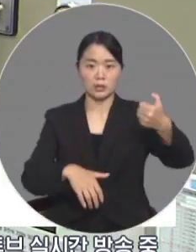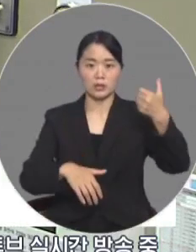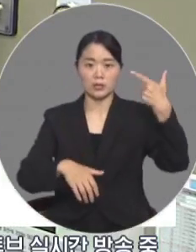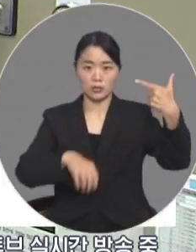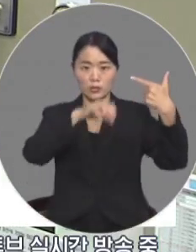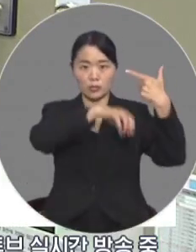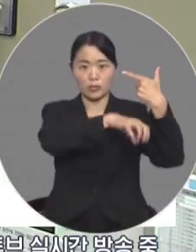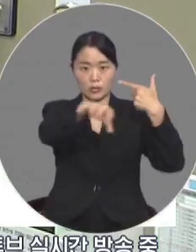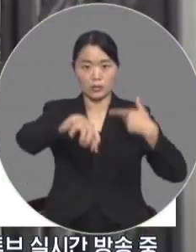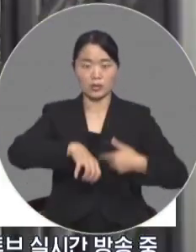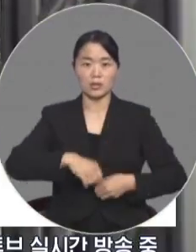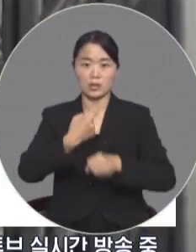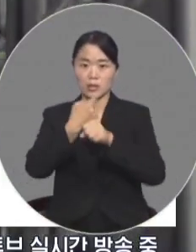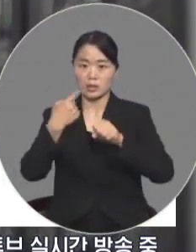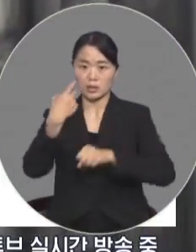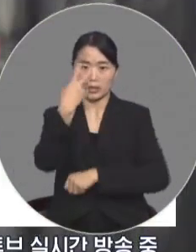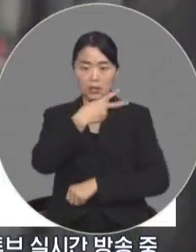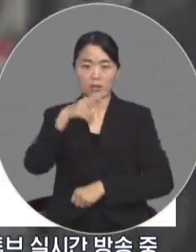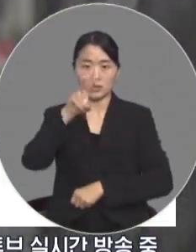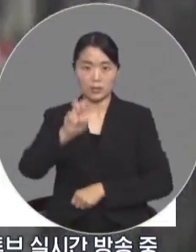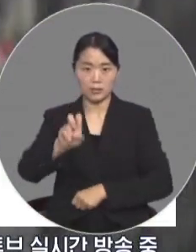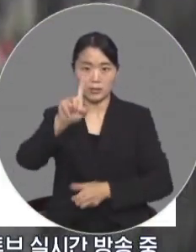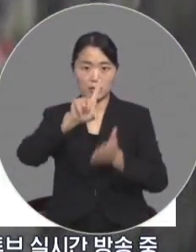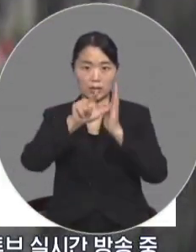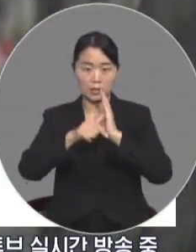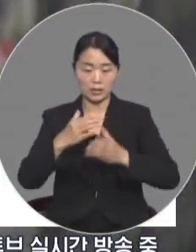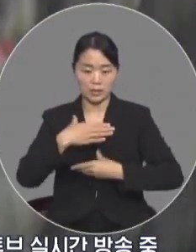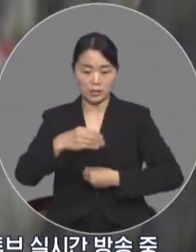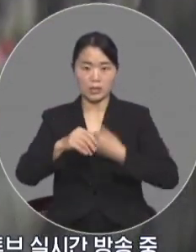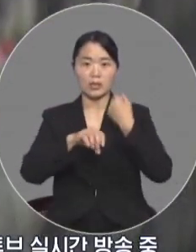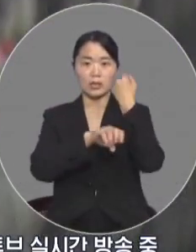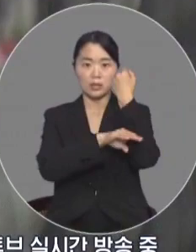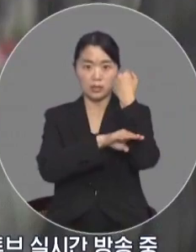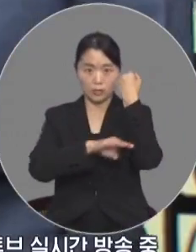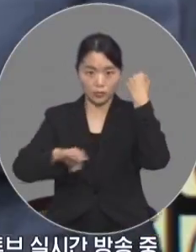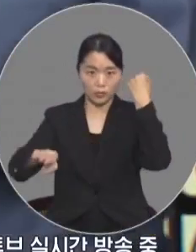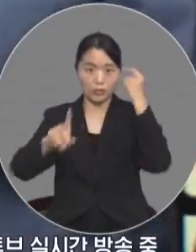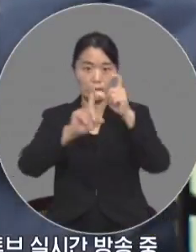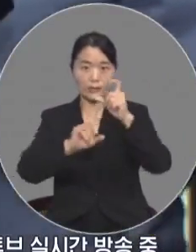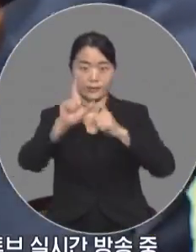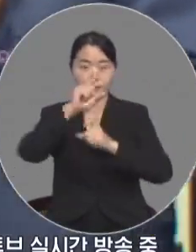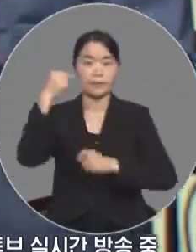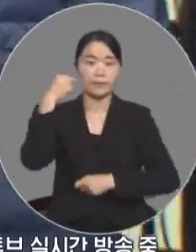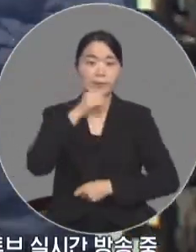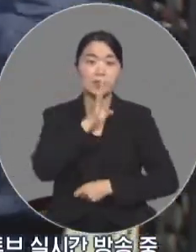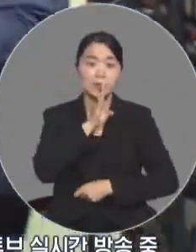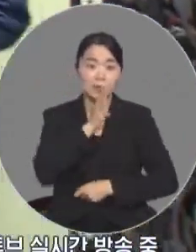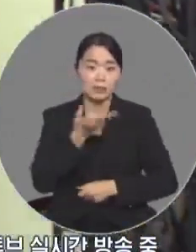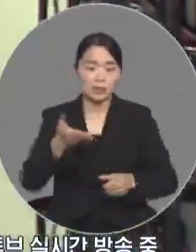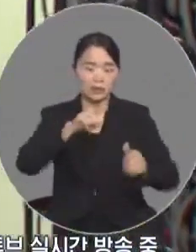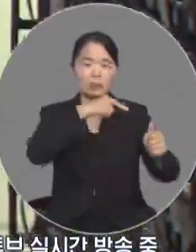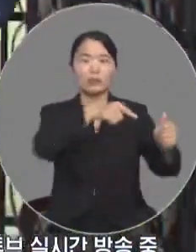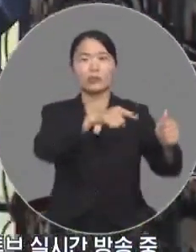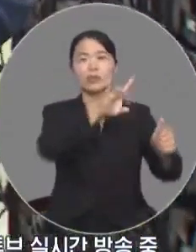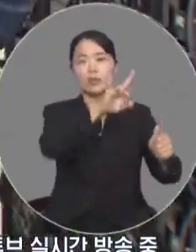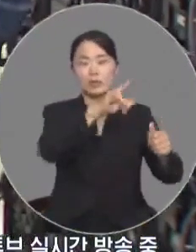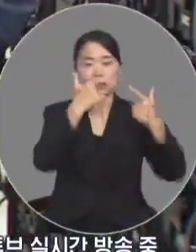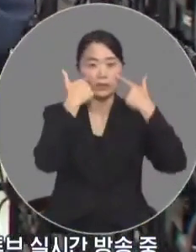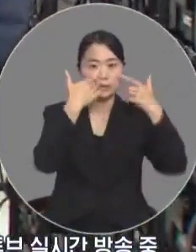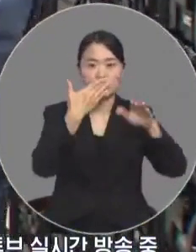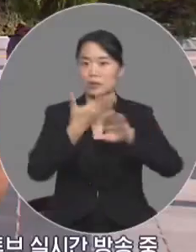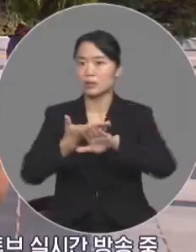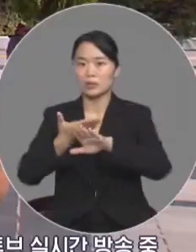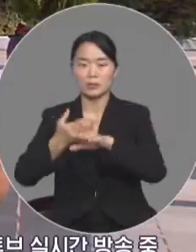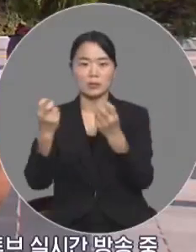58곳. 지난 2021년 ESS 관련 안전관리 기준이 강화됐지만 안전교육 외엔 별다른 대책이 마련되지 않고